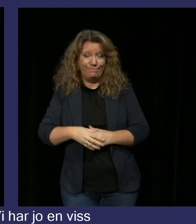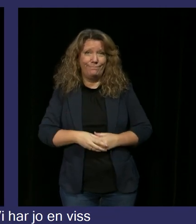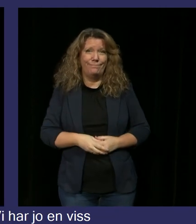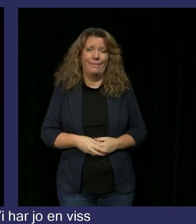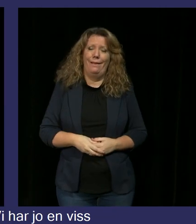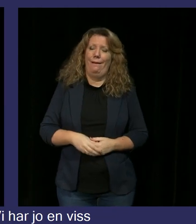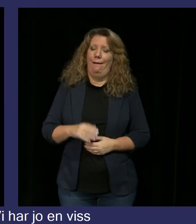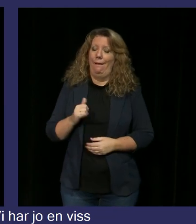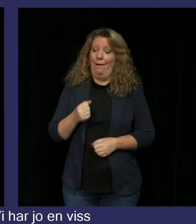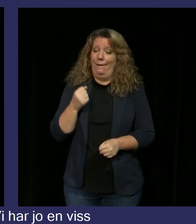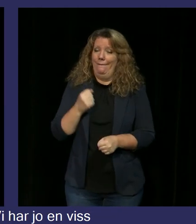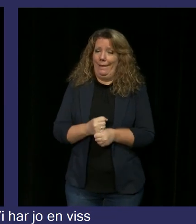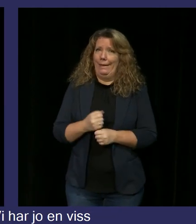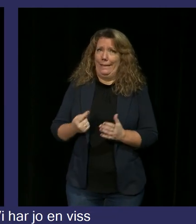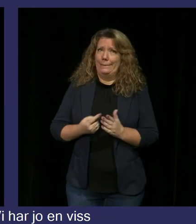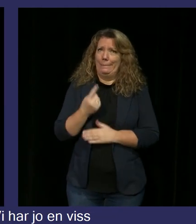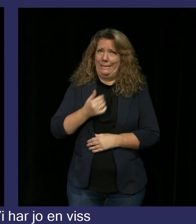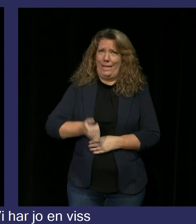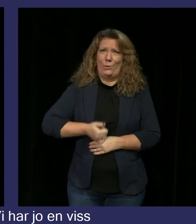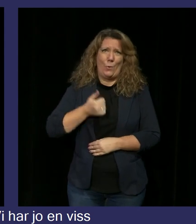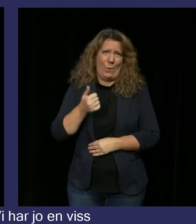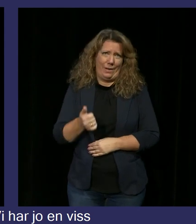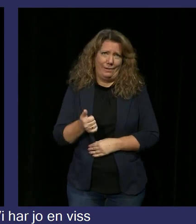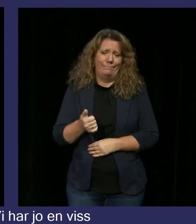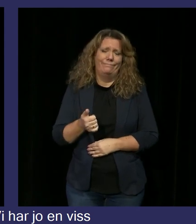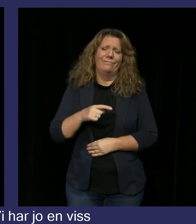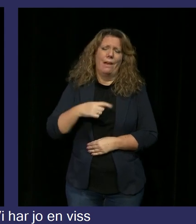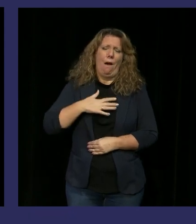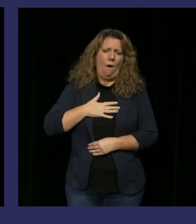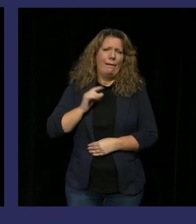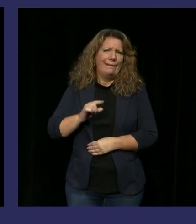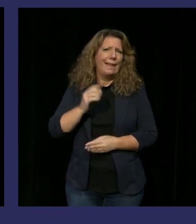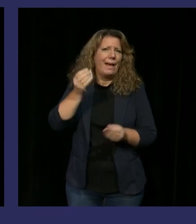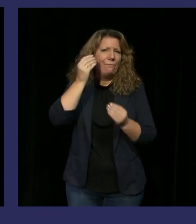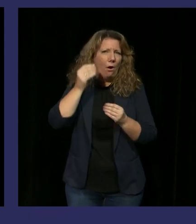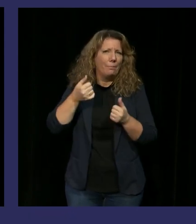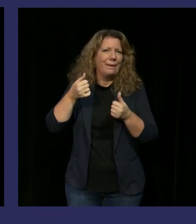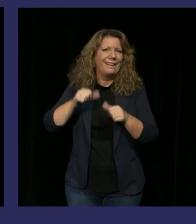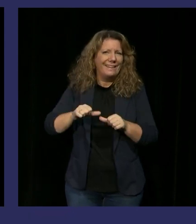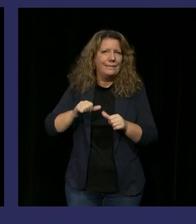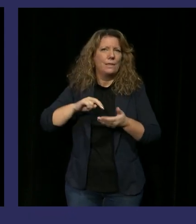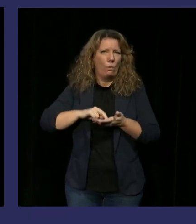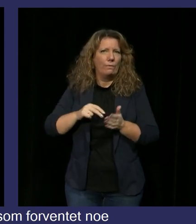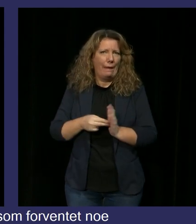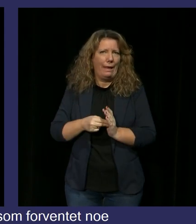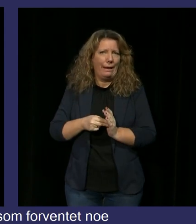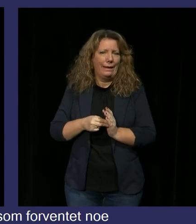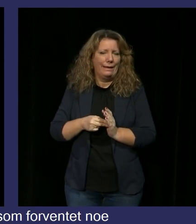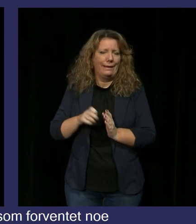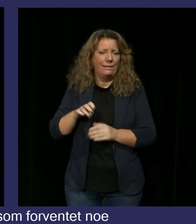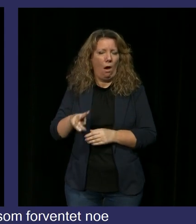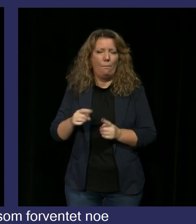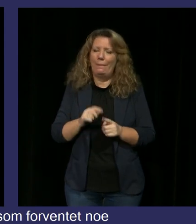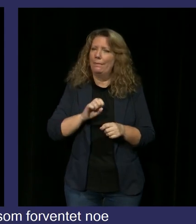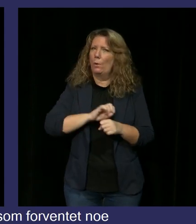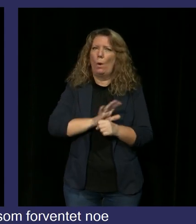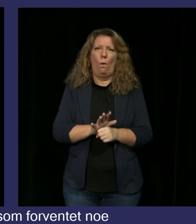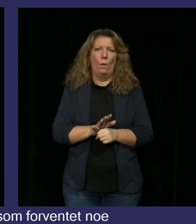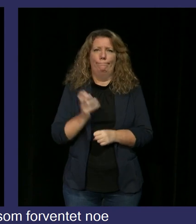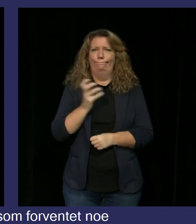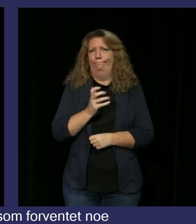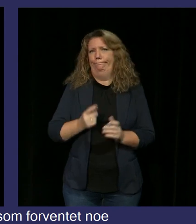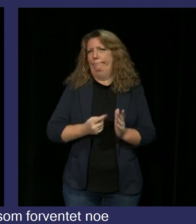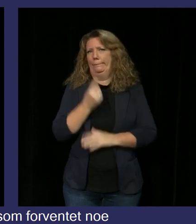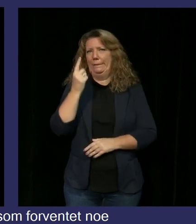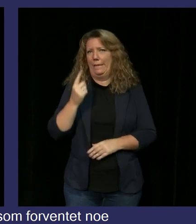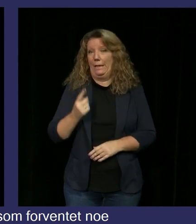år, og vi har en viss erfaring med krisehåndtering i NAV, men korona har jo vært helt spesielt. Det var en helt eksplosiv vekst i